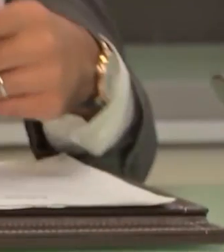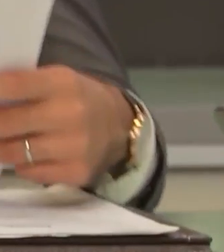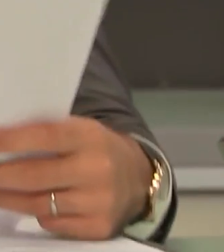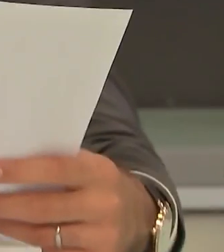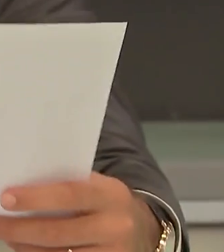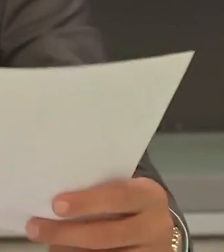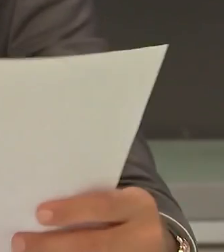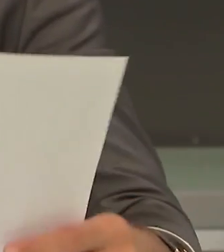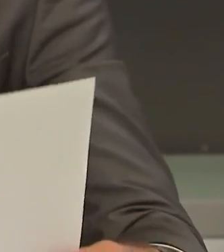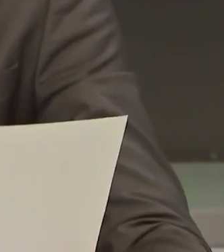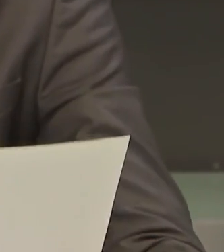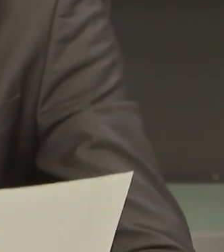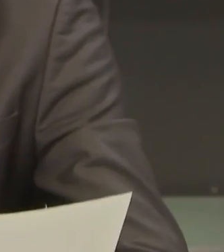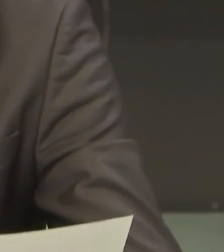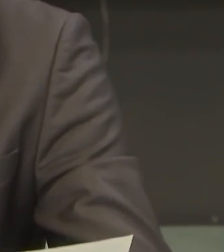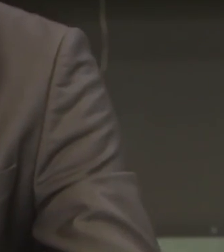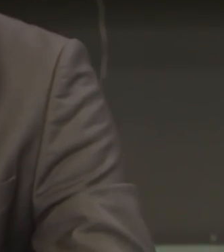Ömer odasında dosya okuyor.